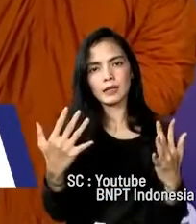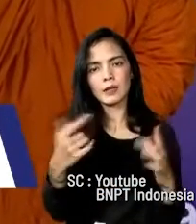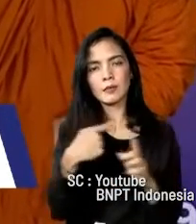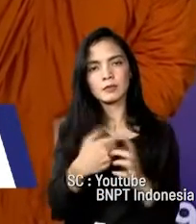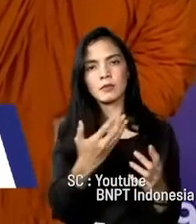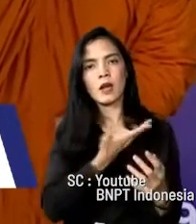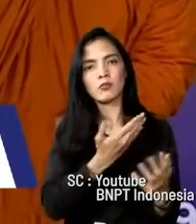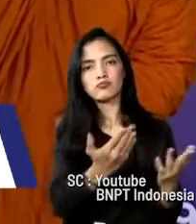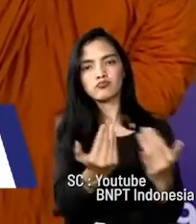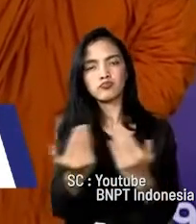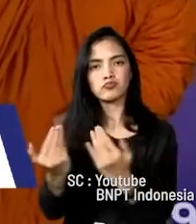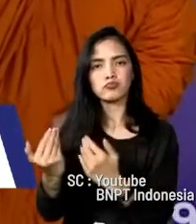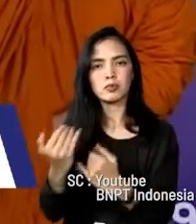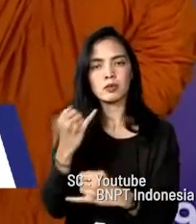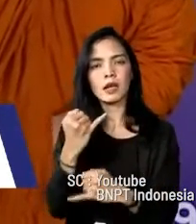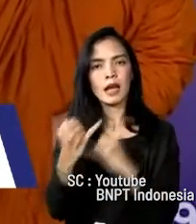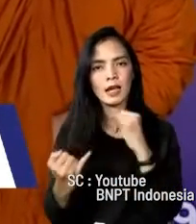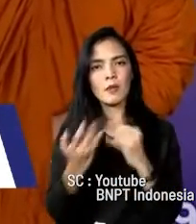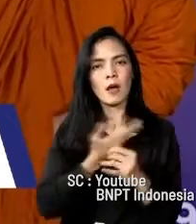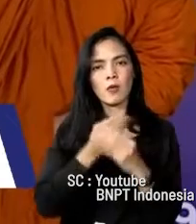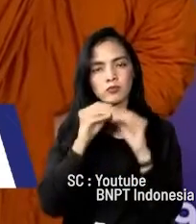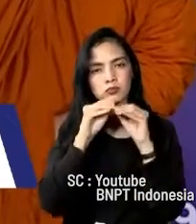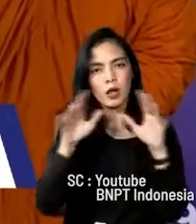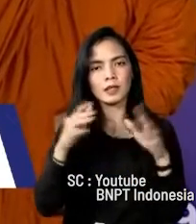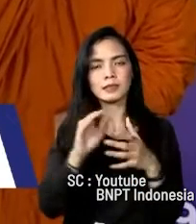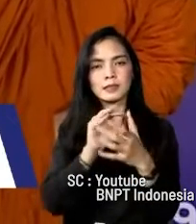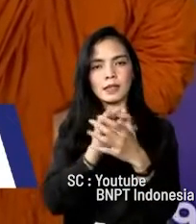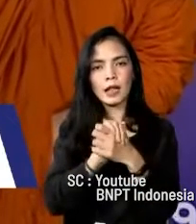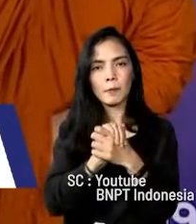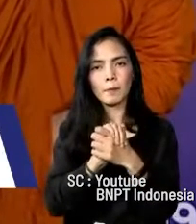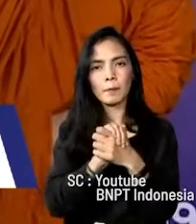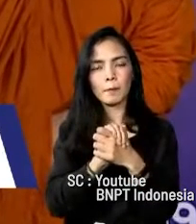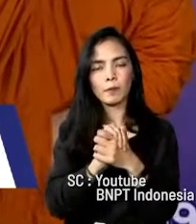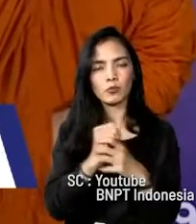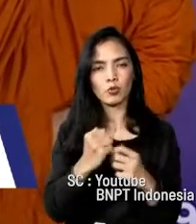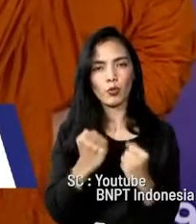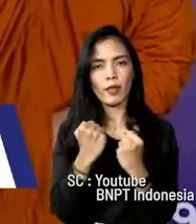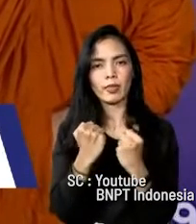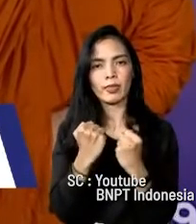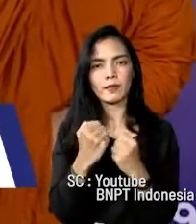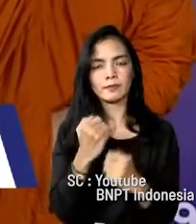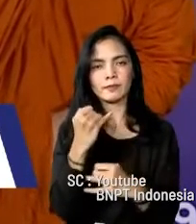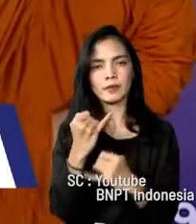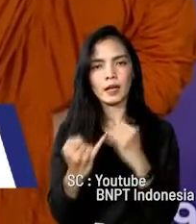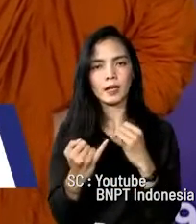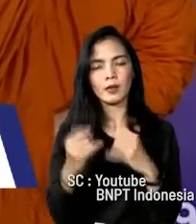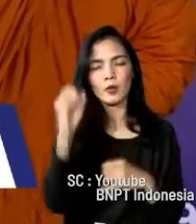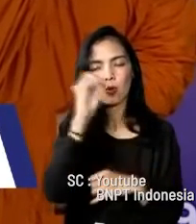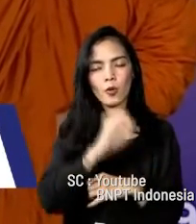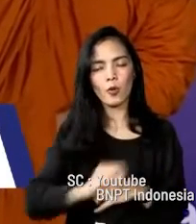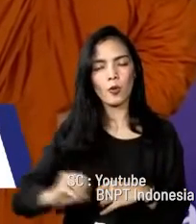bersama-sama akhirnya kami sampaikan salam tangguh dan kami akhiri dengan